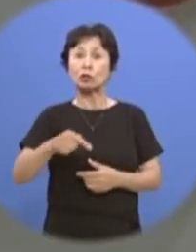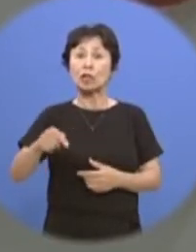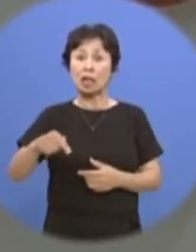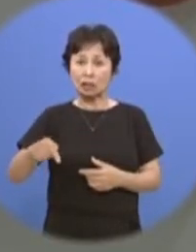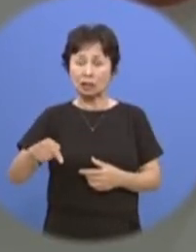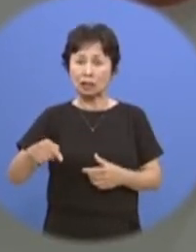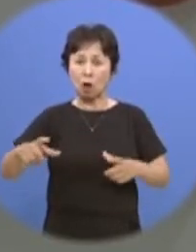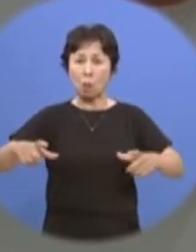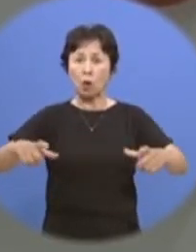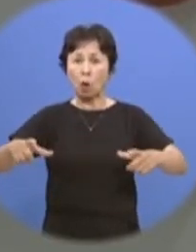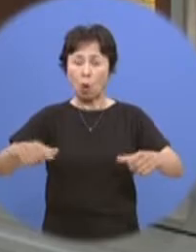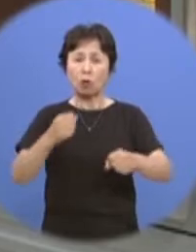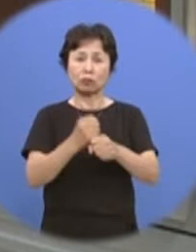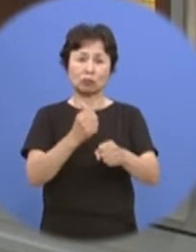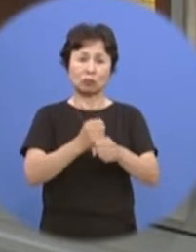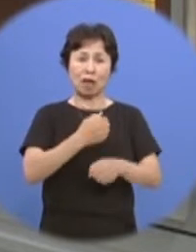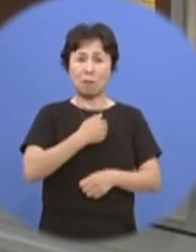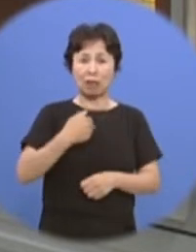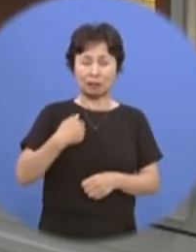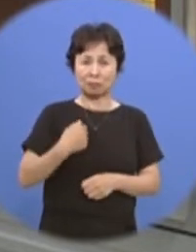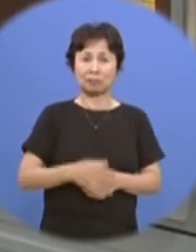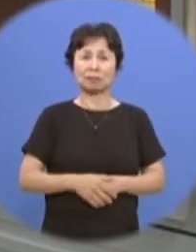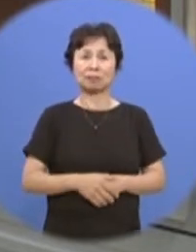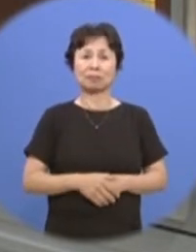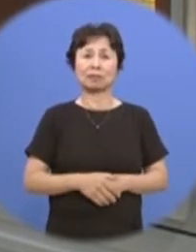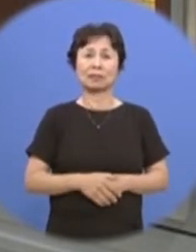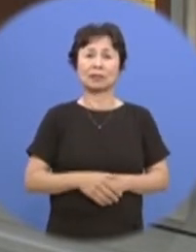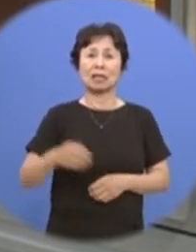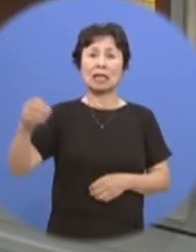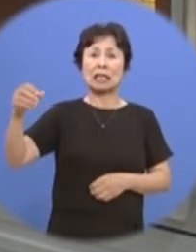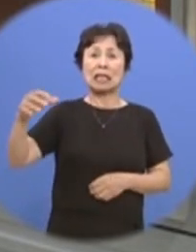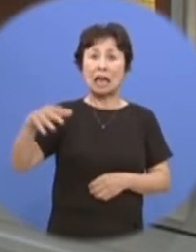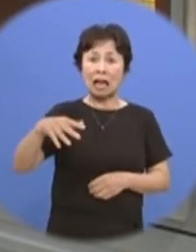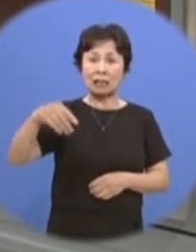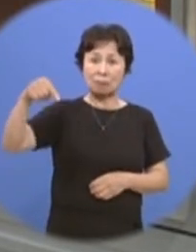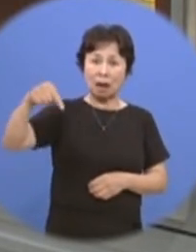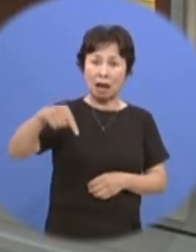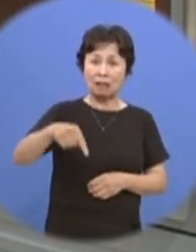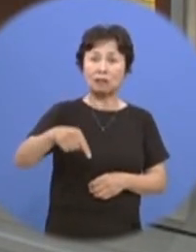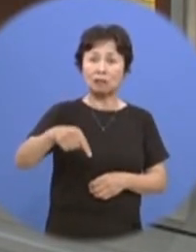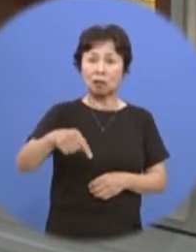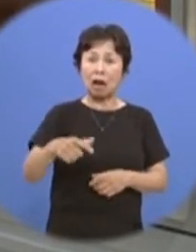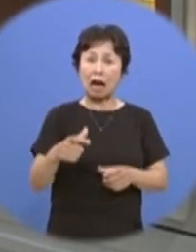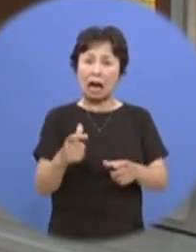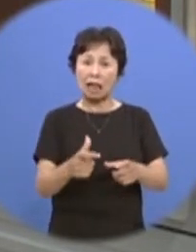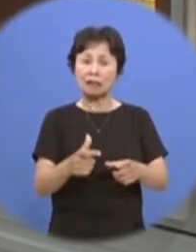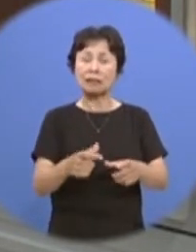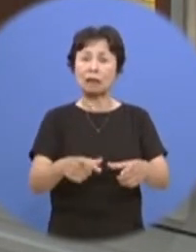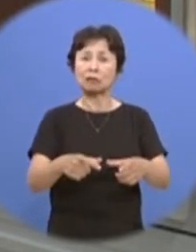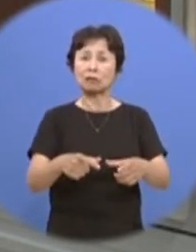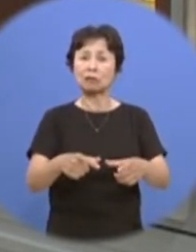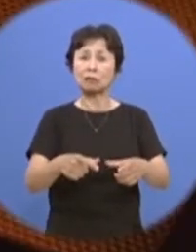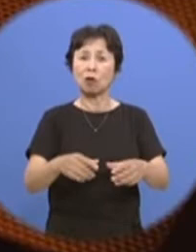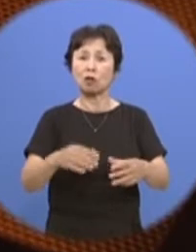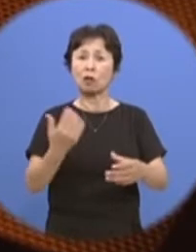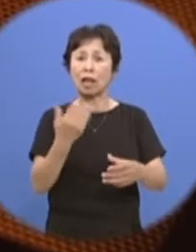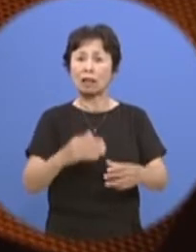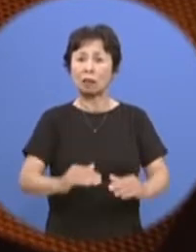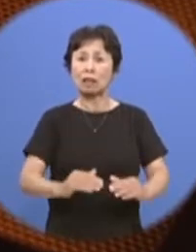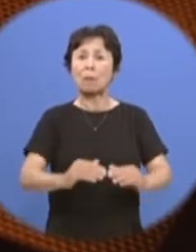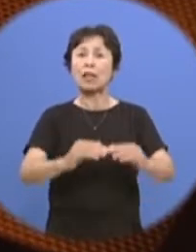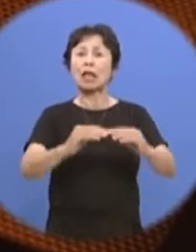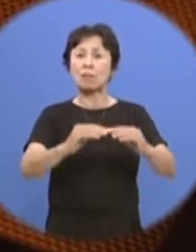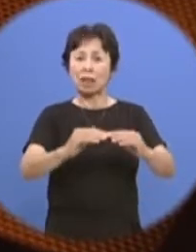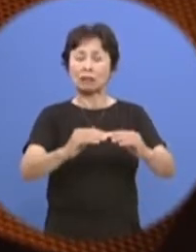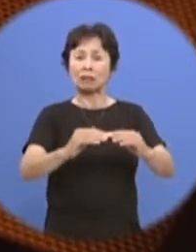ます。光硬化性樹脂、光で固まる樹脂をこの層に溜めておりまして、溜めている